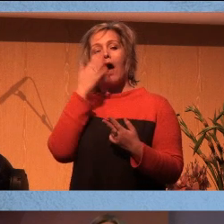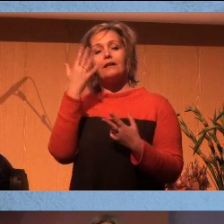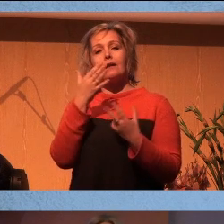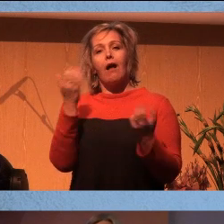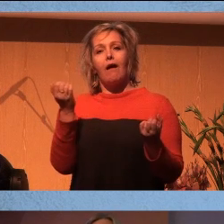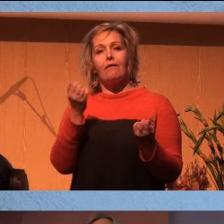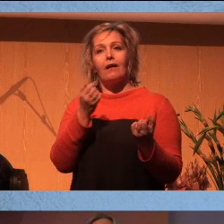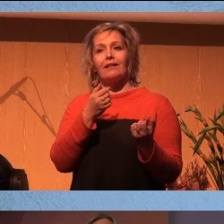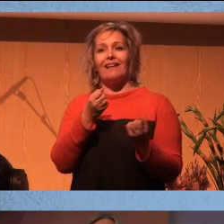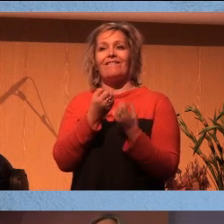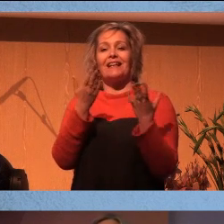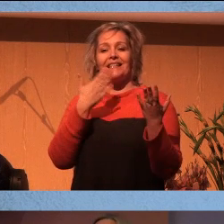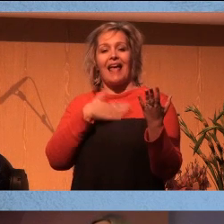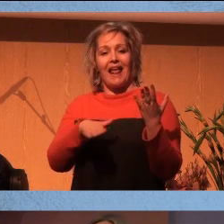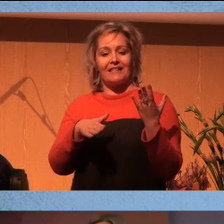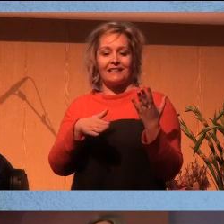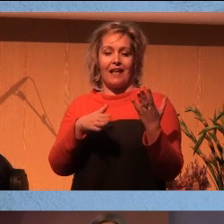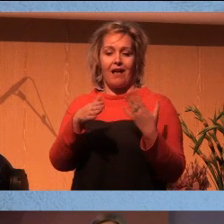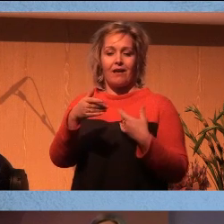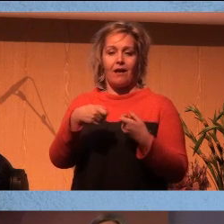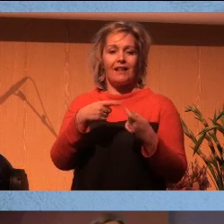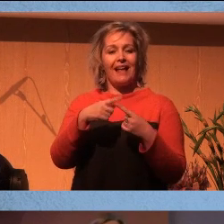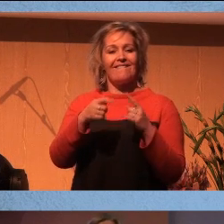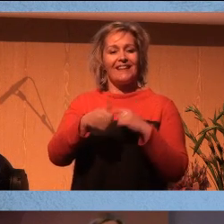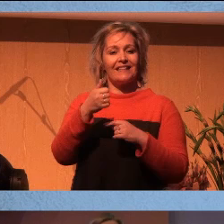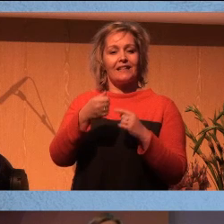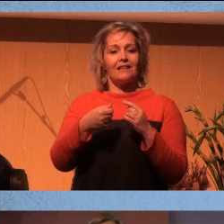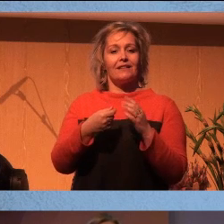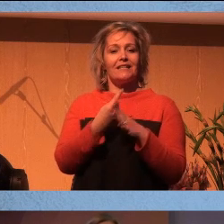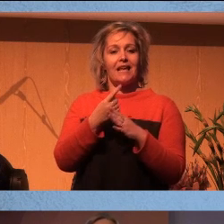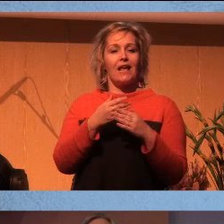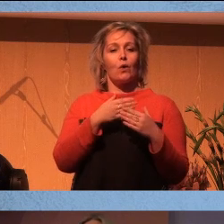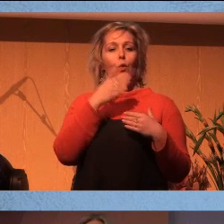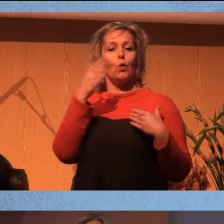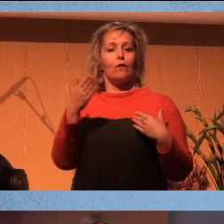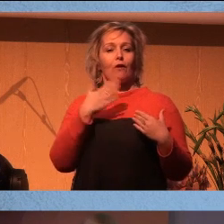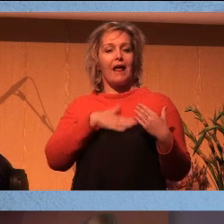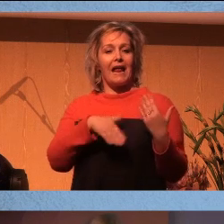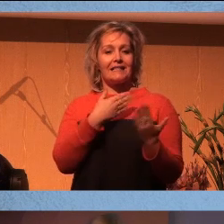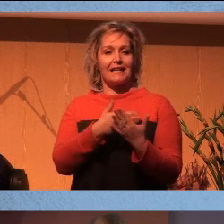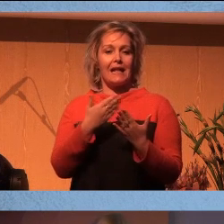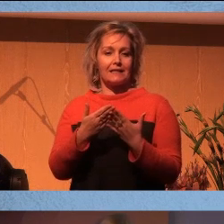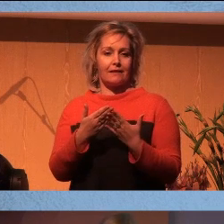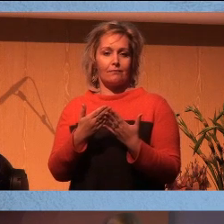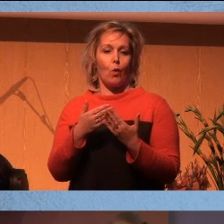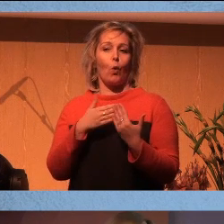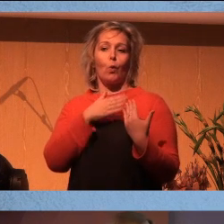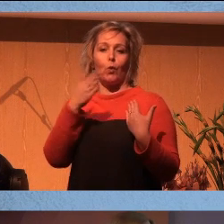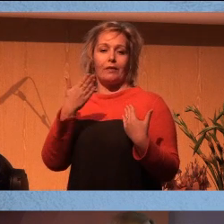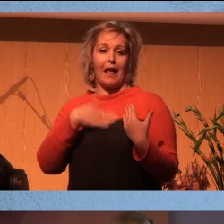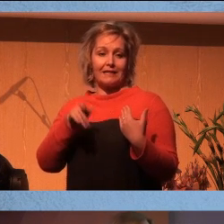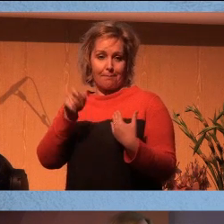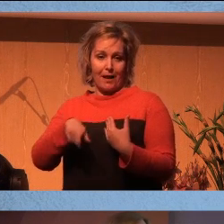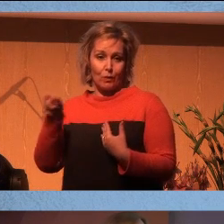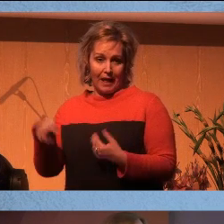at de fleste helsevalgene vi gjør, kanskje det viktigste, de skjer utenfor helsetjenesten og langt fra helsepersonell.